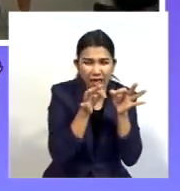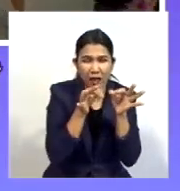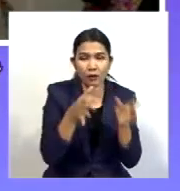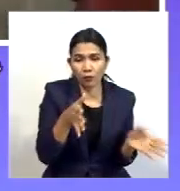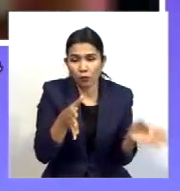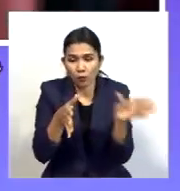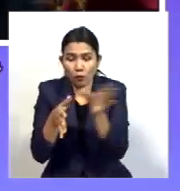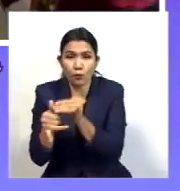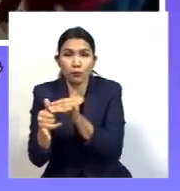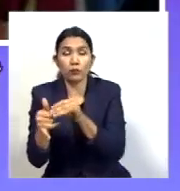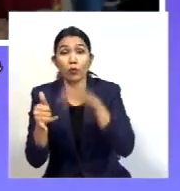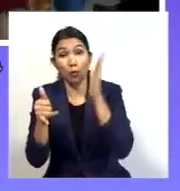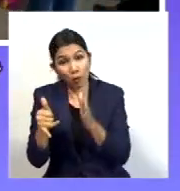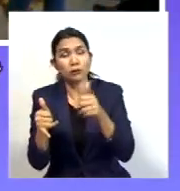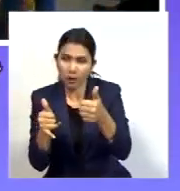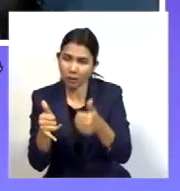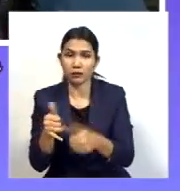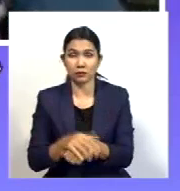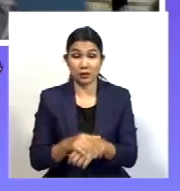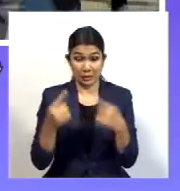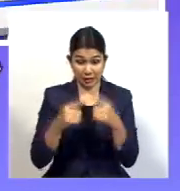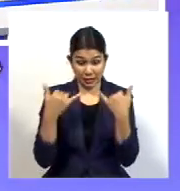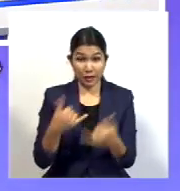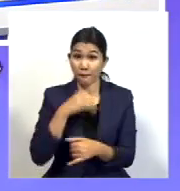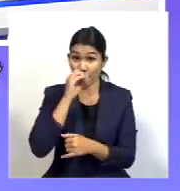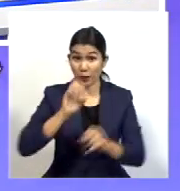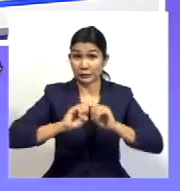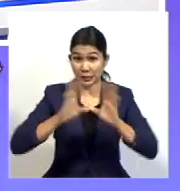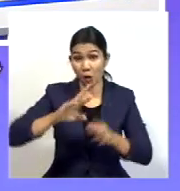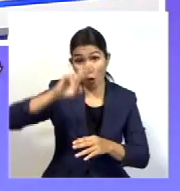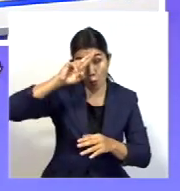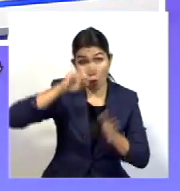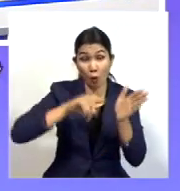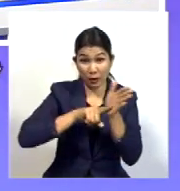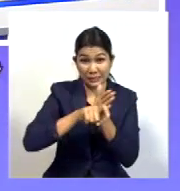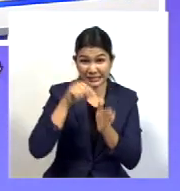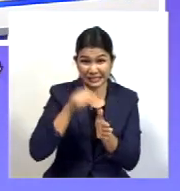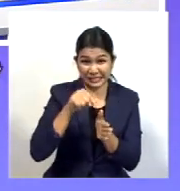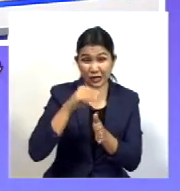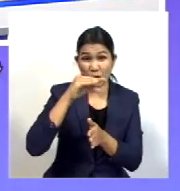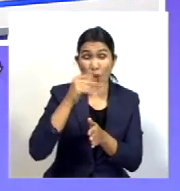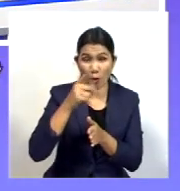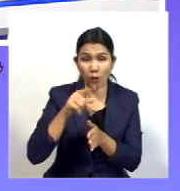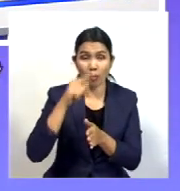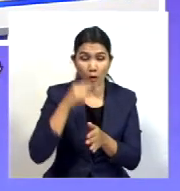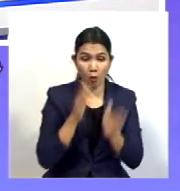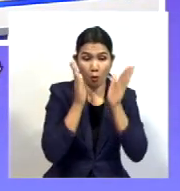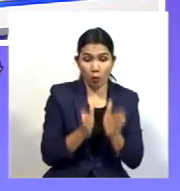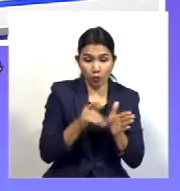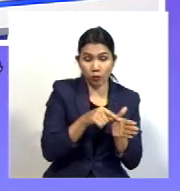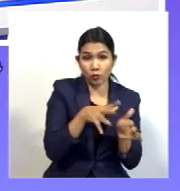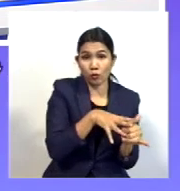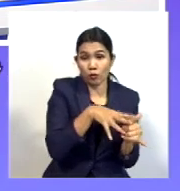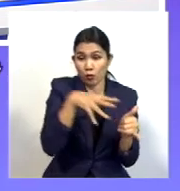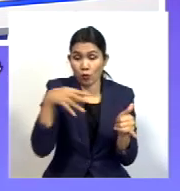รายังยืนยันใช่ไหมคะว่าเชื้อนี้เนี่ยไม่ได้มีการติดต่อระหว่างคนไปสู่คนนะคะ ข้อมูลณขณ